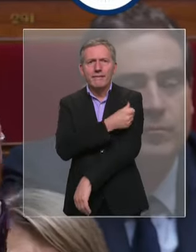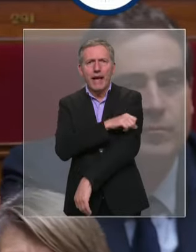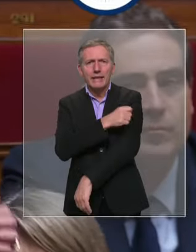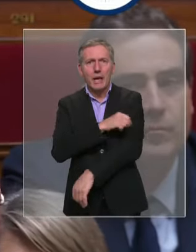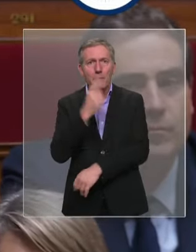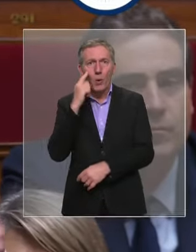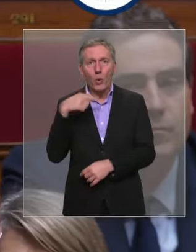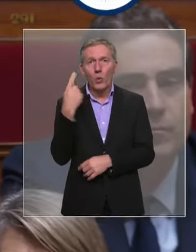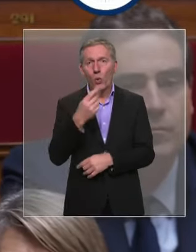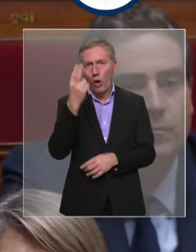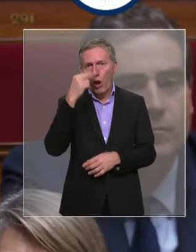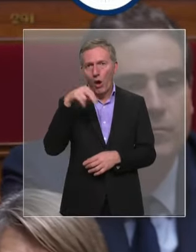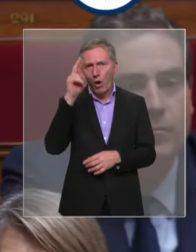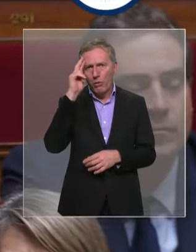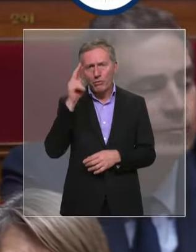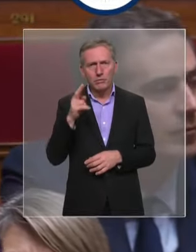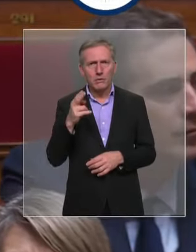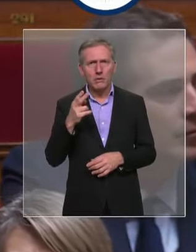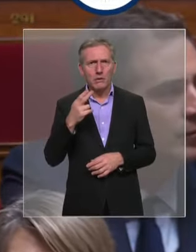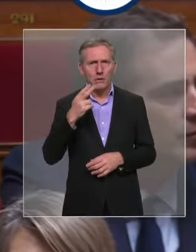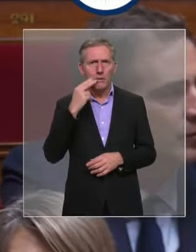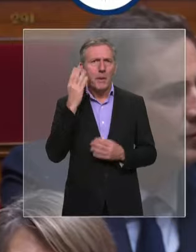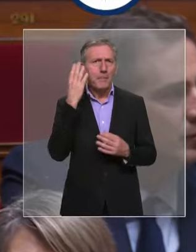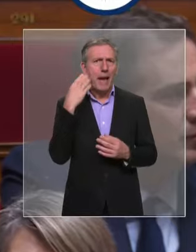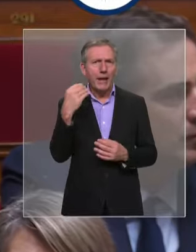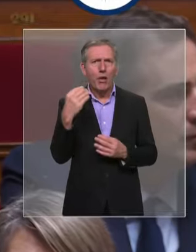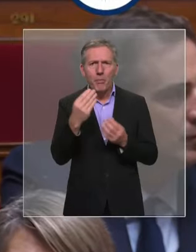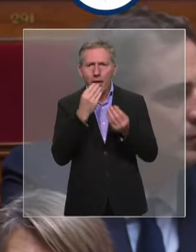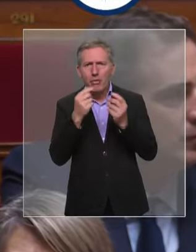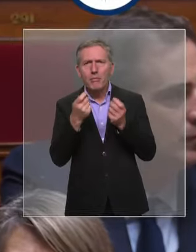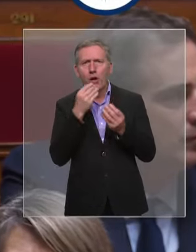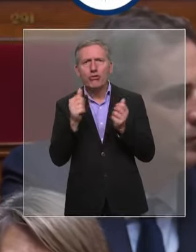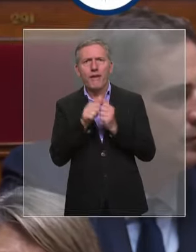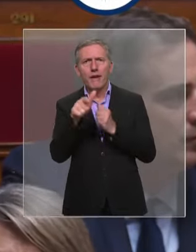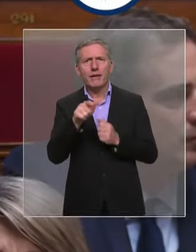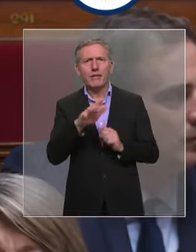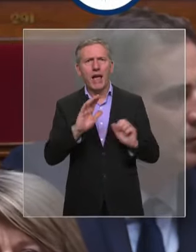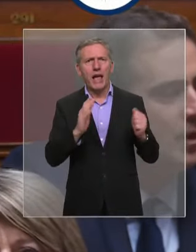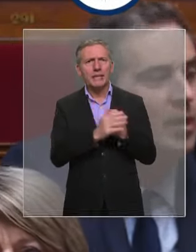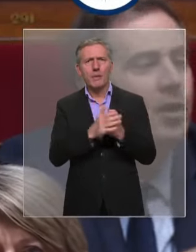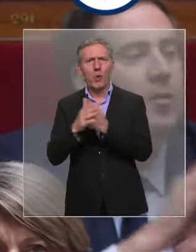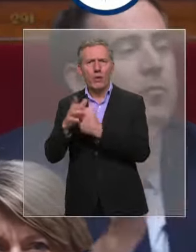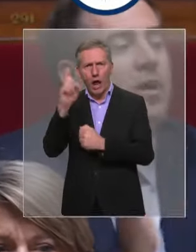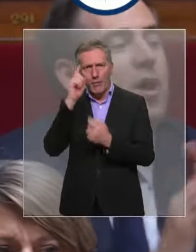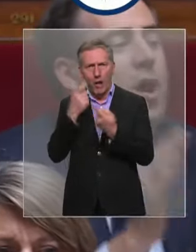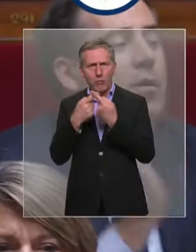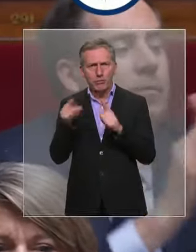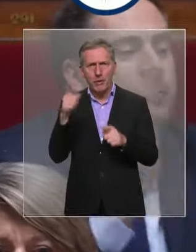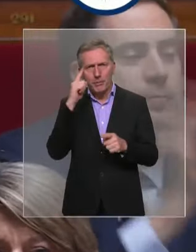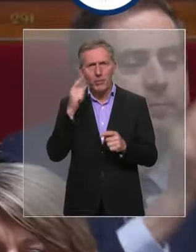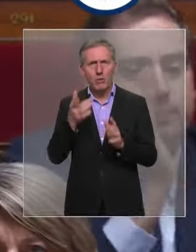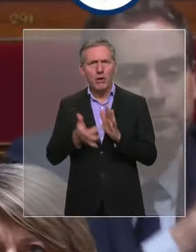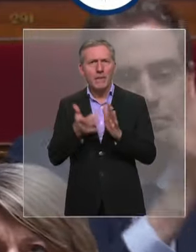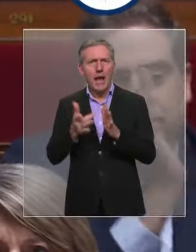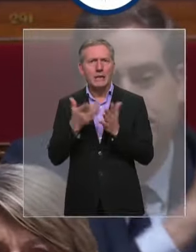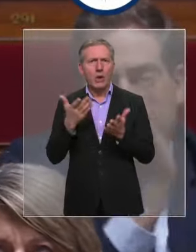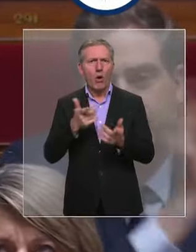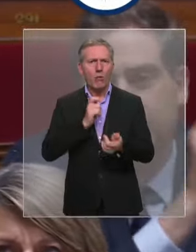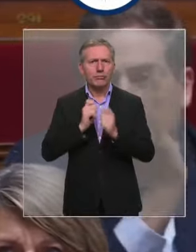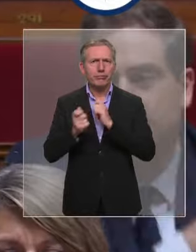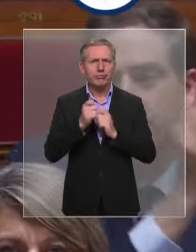Européens, pas celle de Marine Le Pen qui dîne avec l'extrême droite allemande pour parler de remigration.